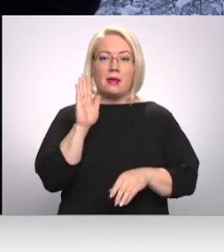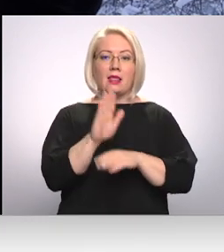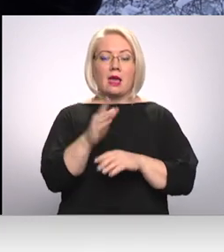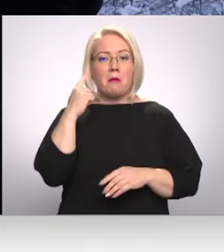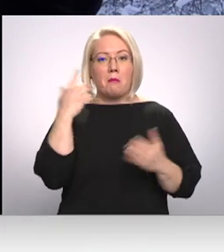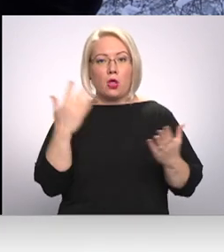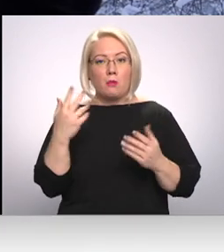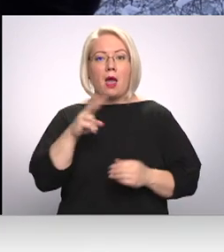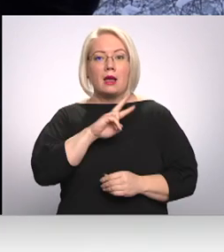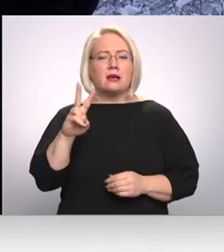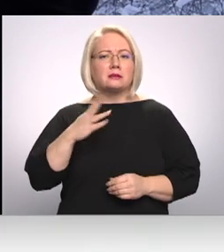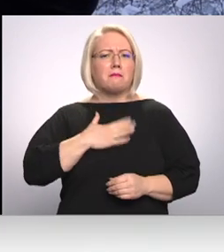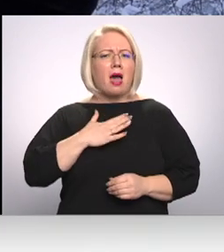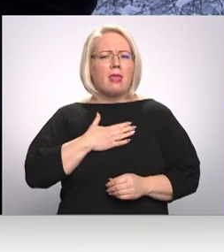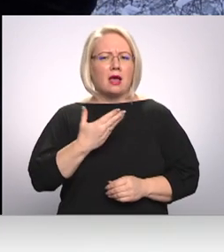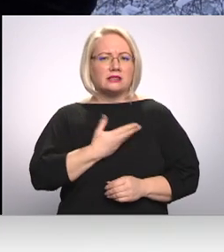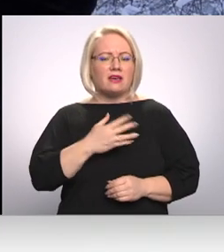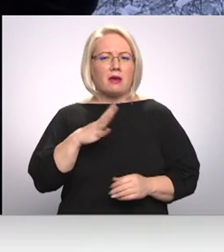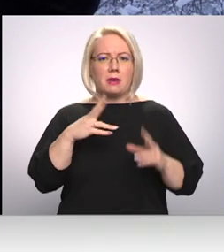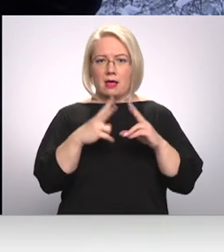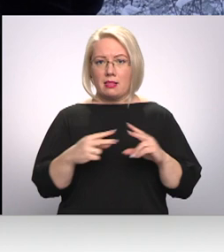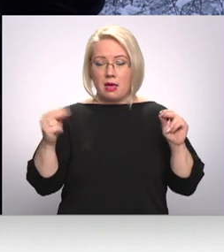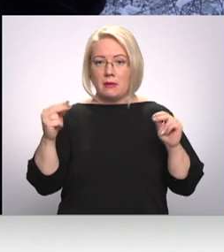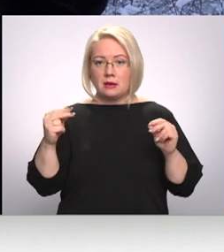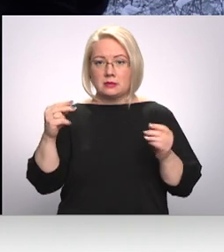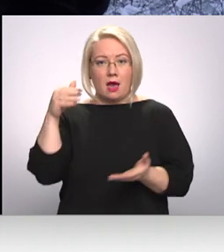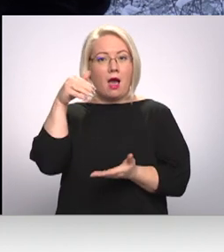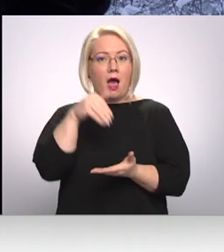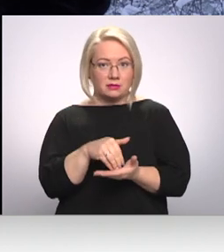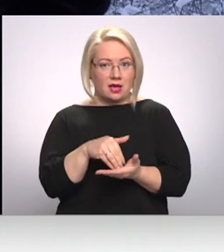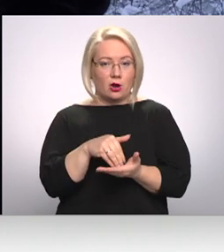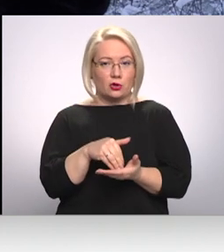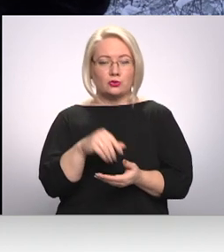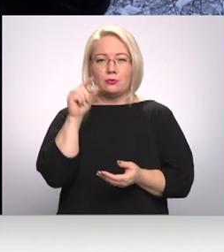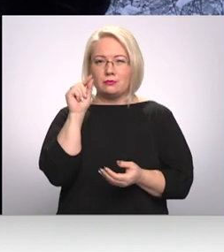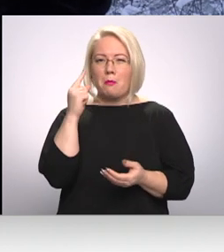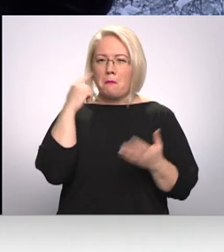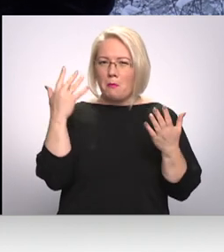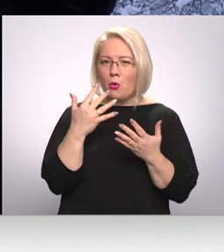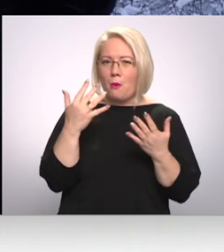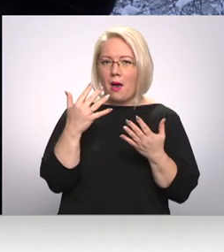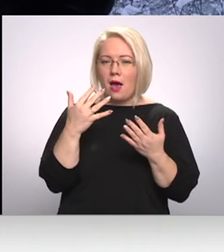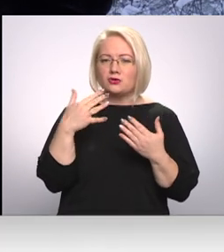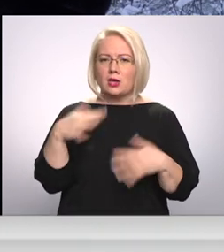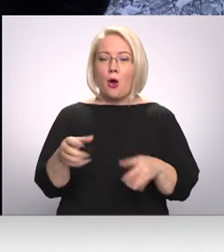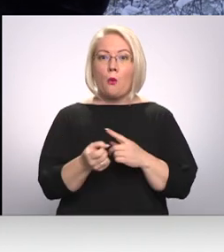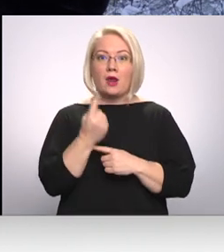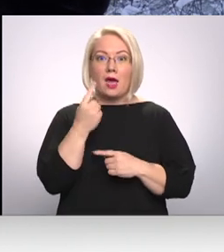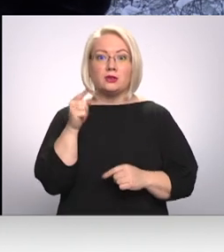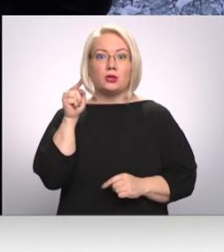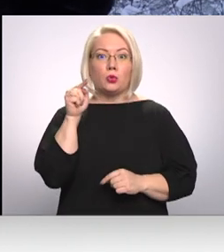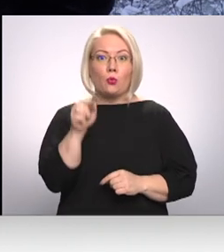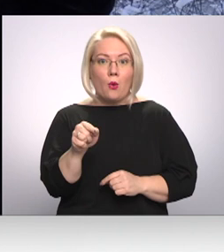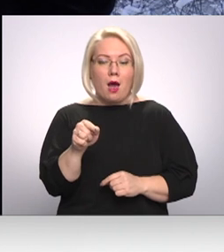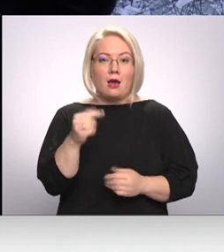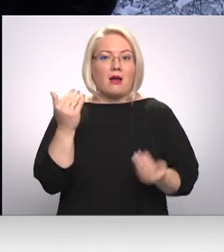laimīgs. Un jau tā apstāšanās un padomāšana jau vien, man liekas, raisa to, kad